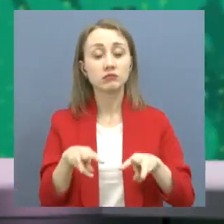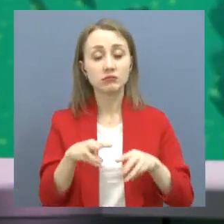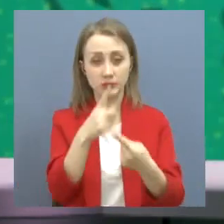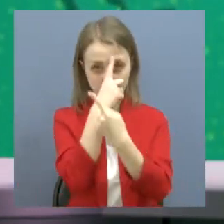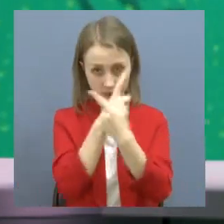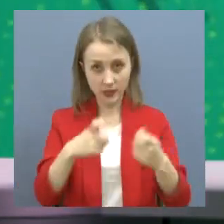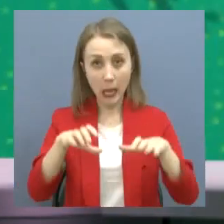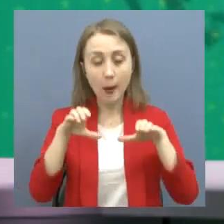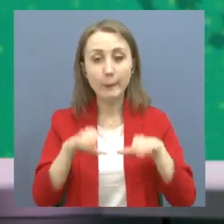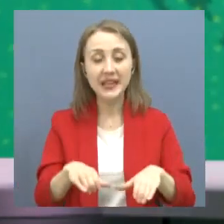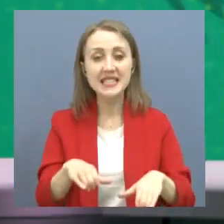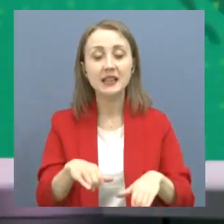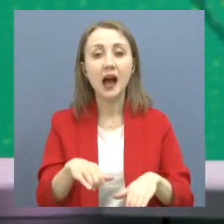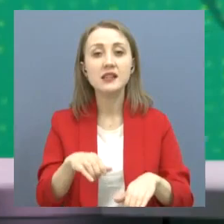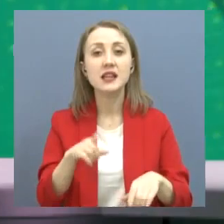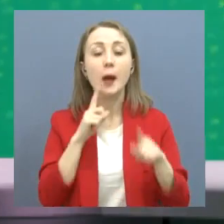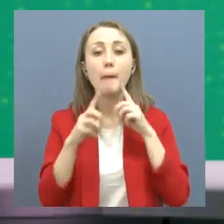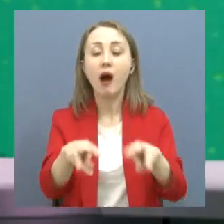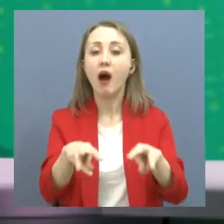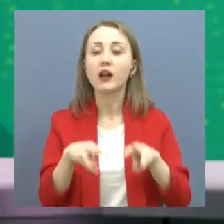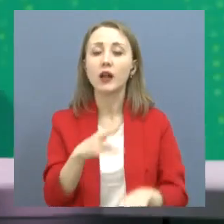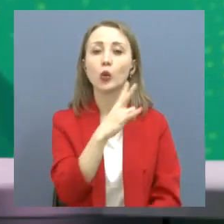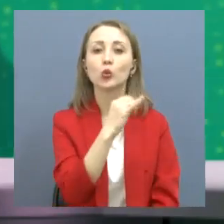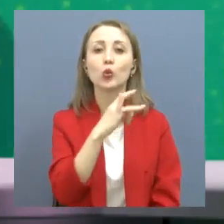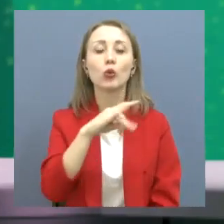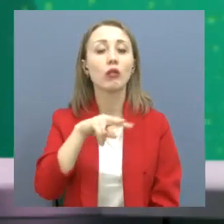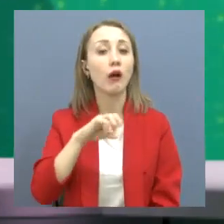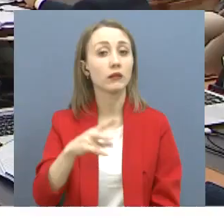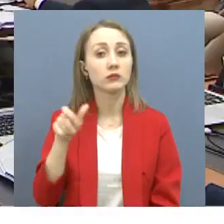подчеркнул председатель Мажилиса парламента республики Нурлан Нигматуллин.